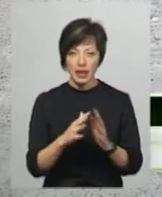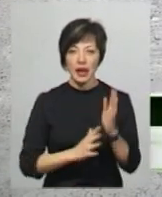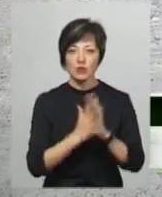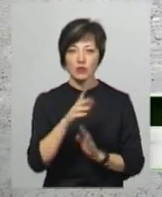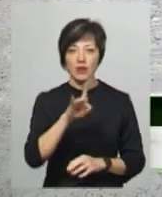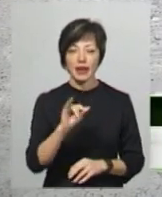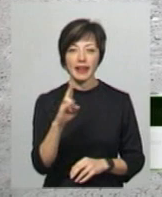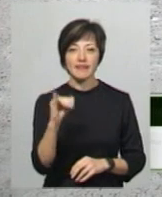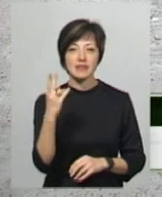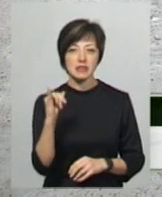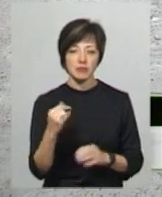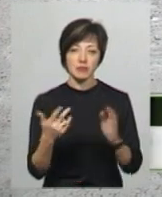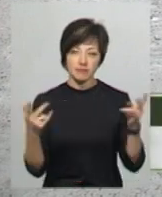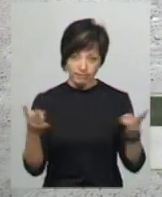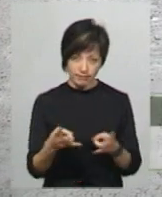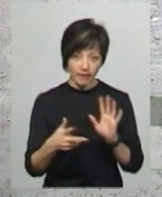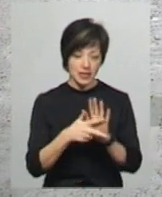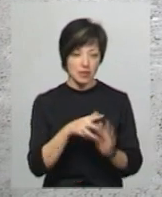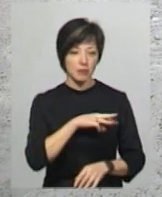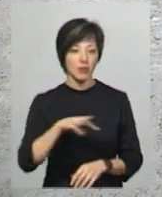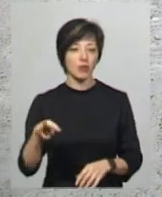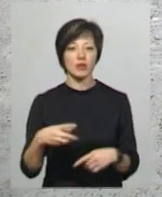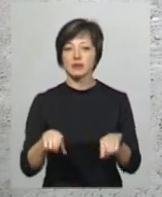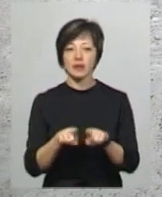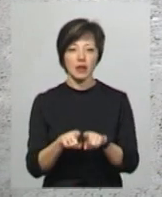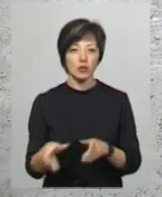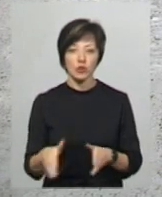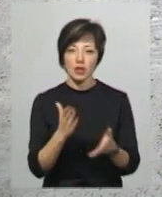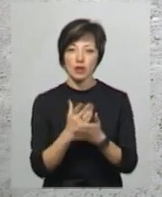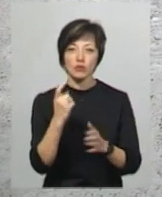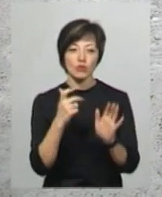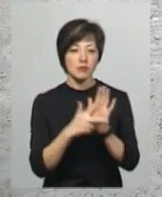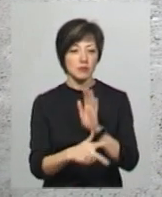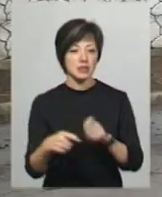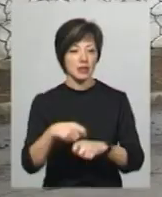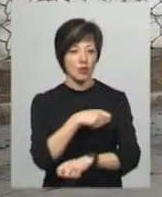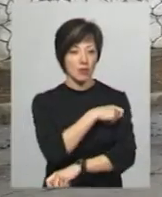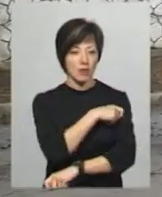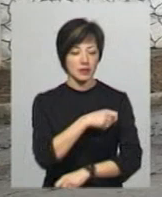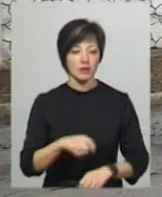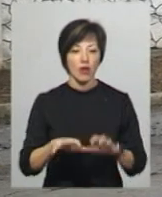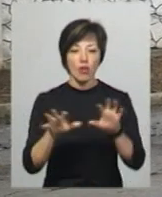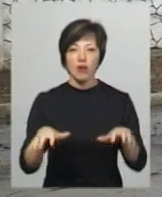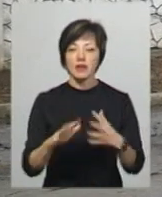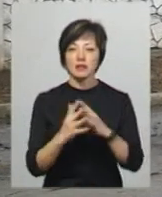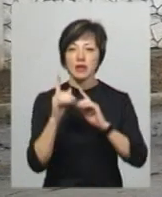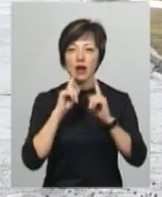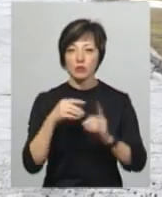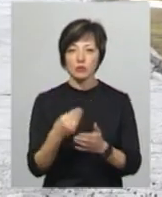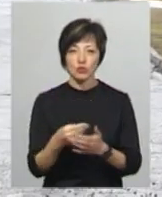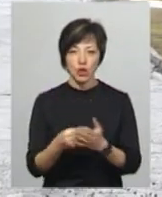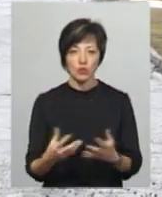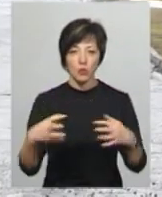Гринівці, потрібно 8 мільйонів гривень. А таких доріг в ОТГ є 180 кілометрів. Голова сільради каже, бюджет